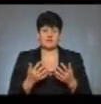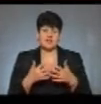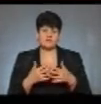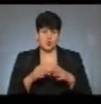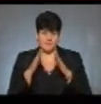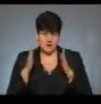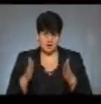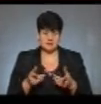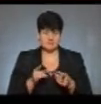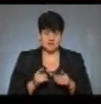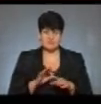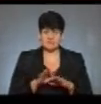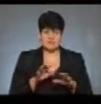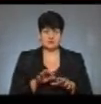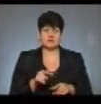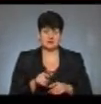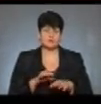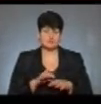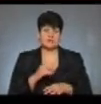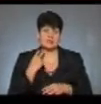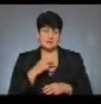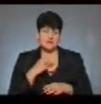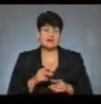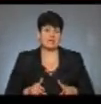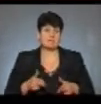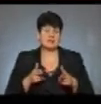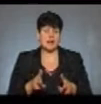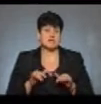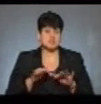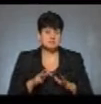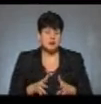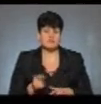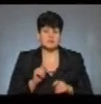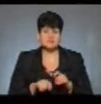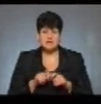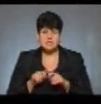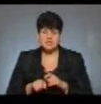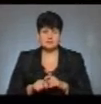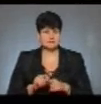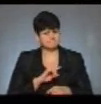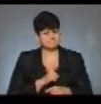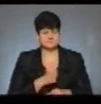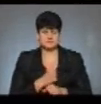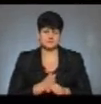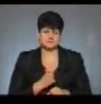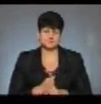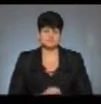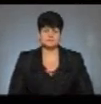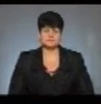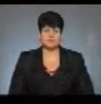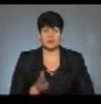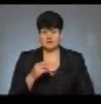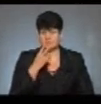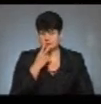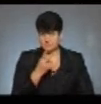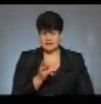справжні, незаконно, там ведеться кримінальні справи. І сьогодні слідчі і слідчо-оперативні групи досить потужно працюють. Давайте ми подивимося, в нас